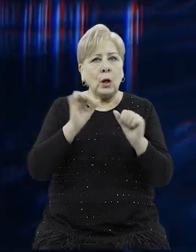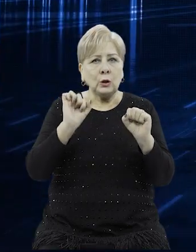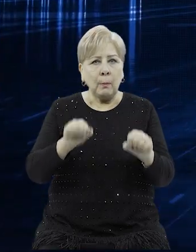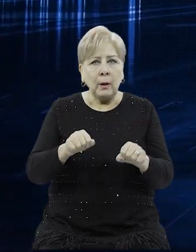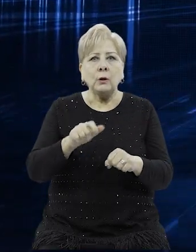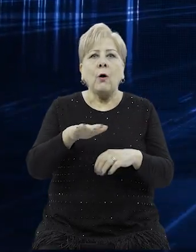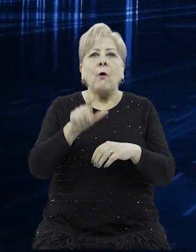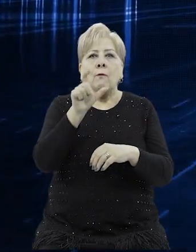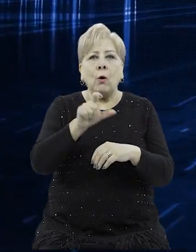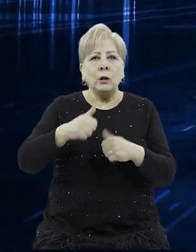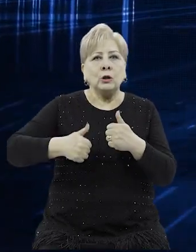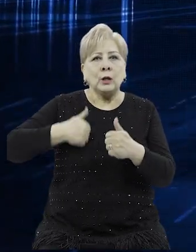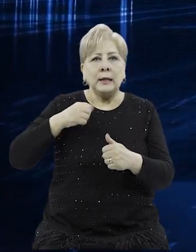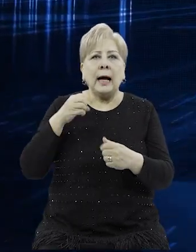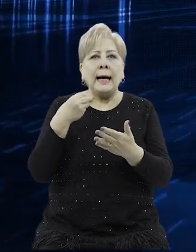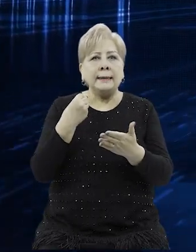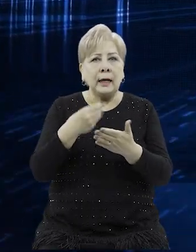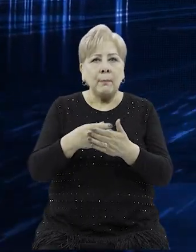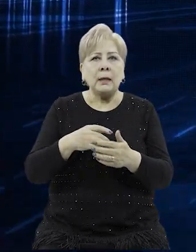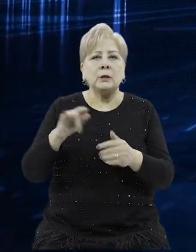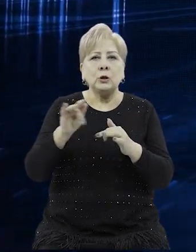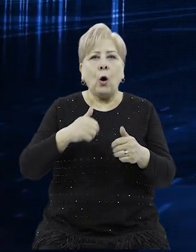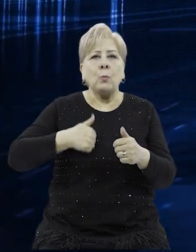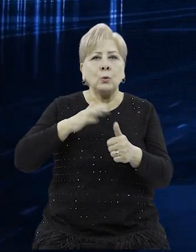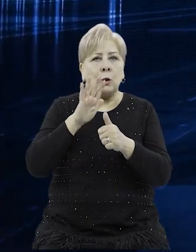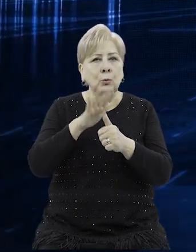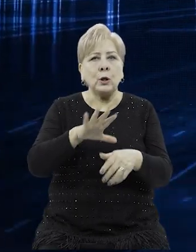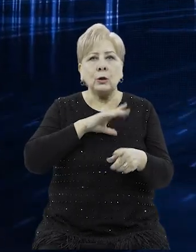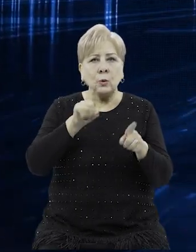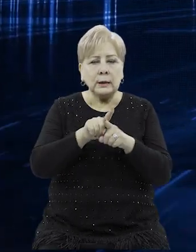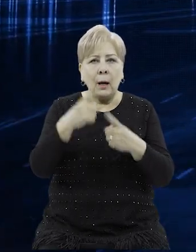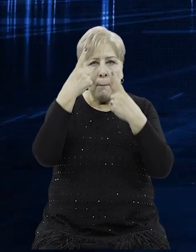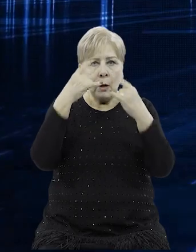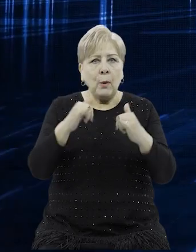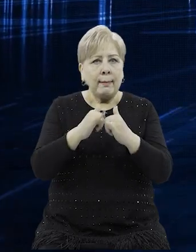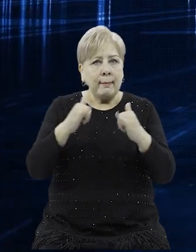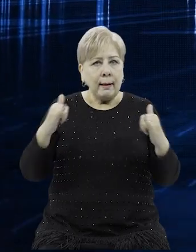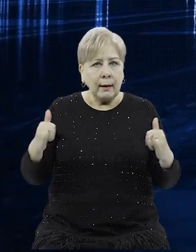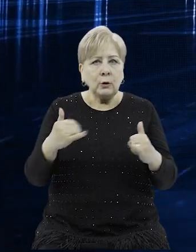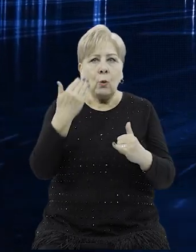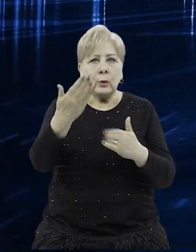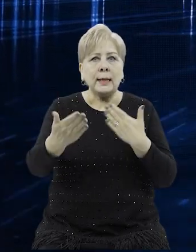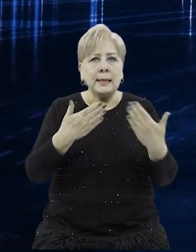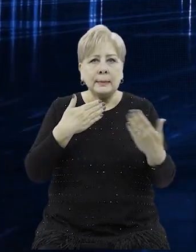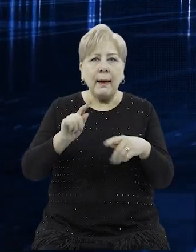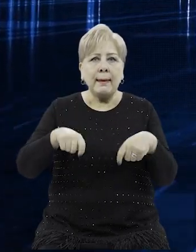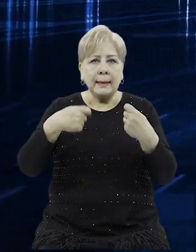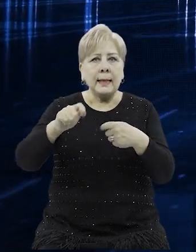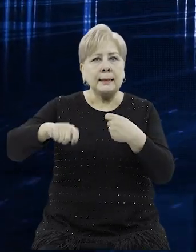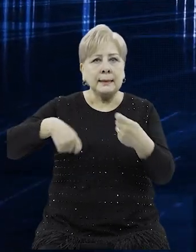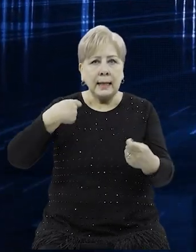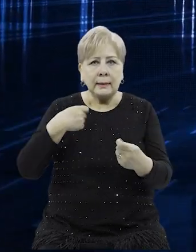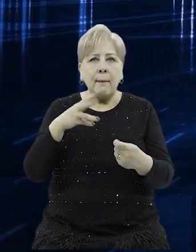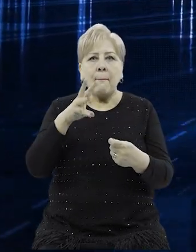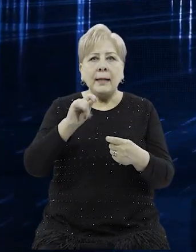mumkin. Fuqarolarning shani, qadr-qimmati yoki ishchanlik obro'siga putur yetkazuvchi ma'lumotlar tarqatilganda, unga nisbatan yetkazilgan zarar